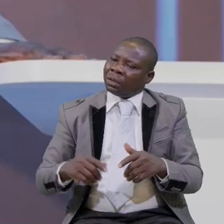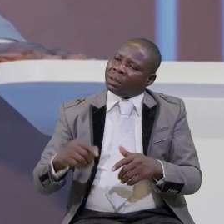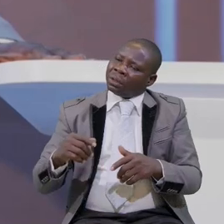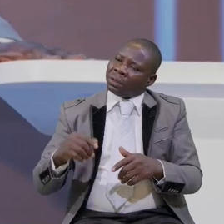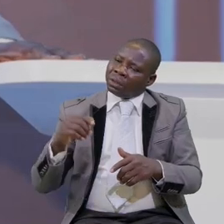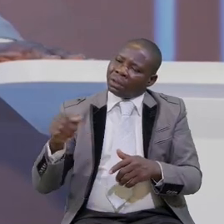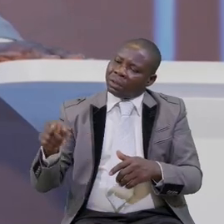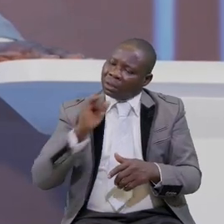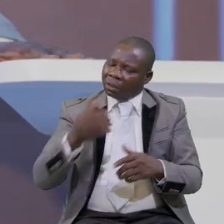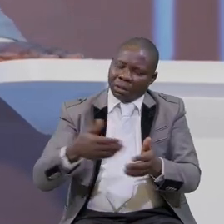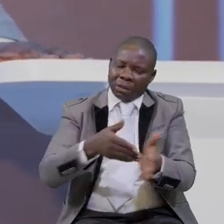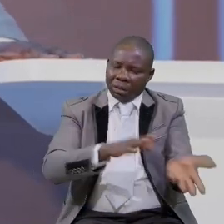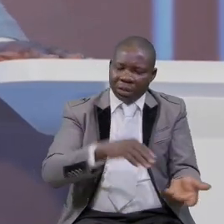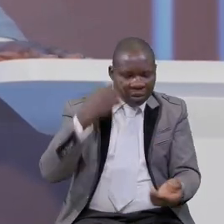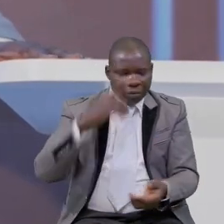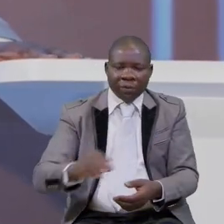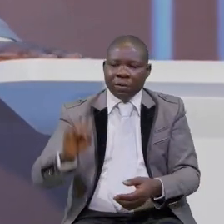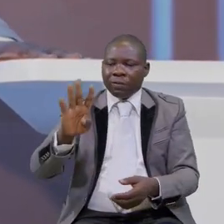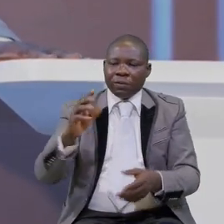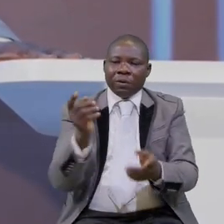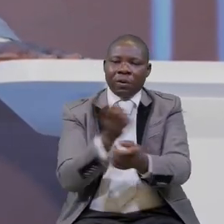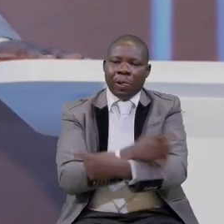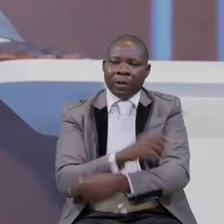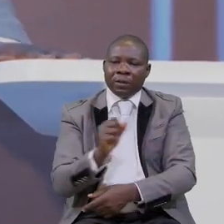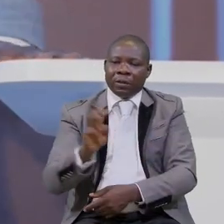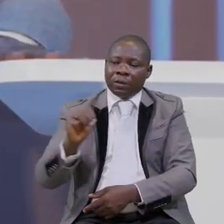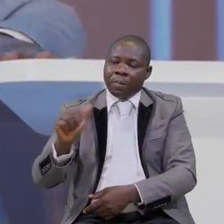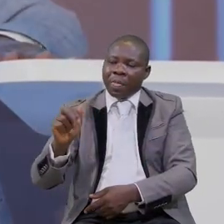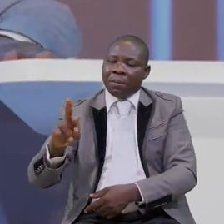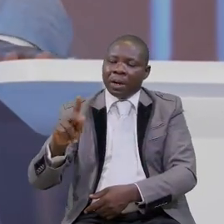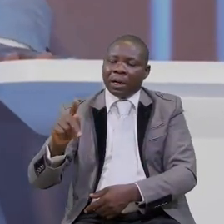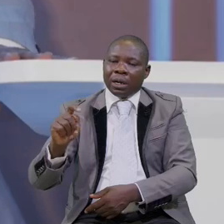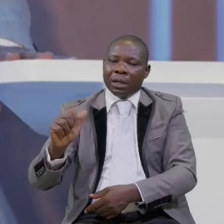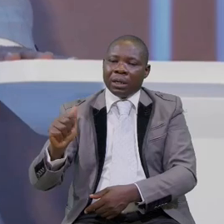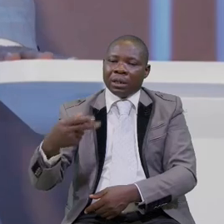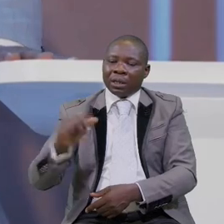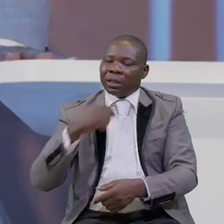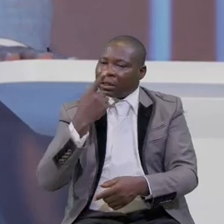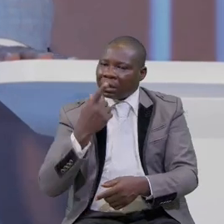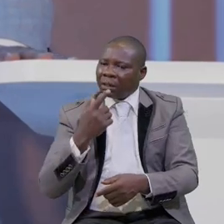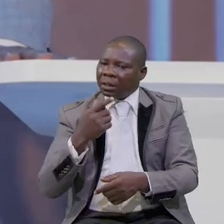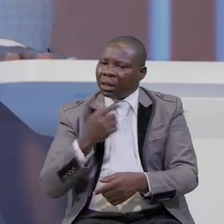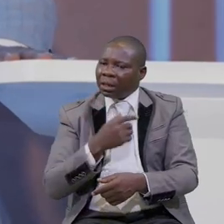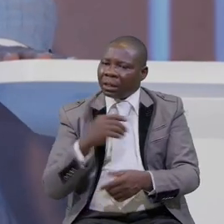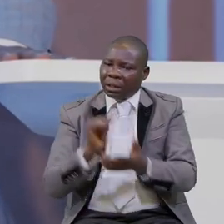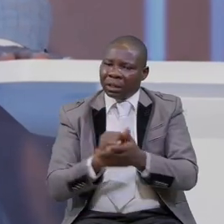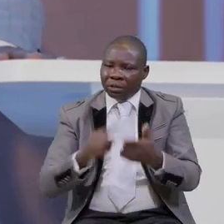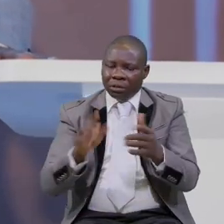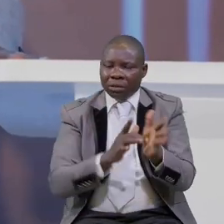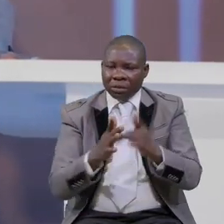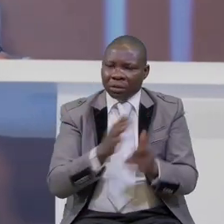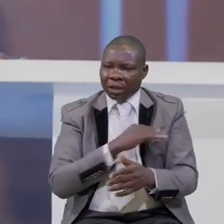4 jours qu'il est mort. Et il sent déjà. Jésus a dit, ne t'ai-je pas dit